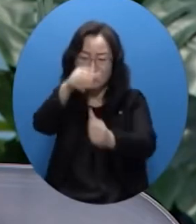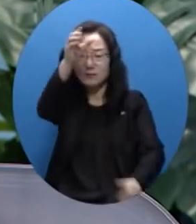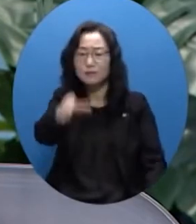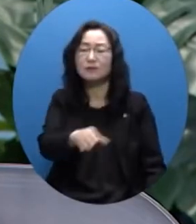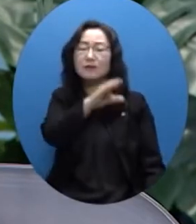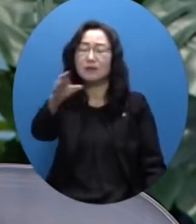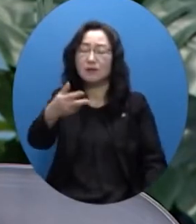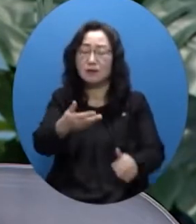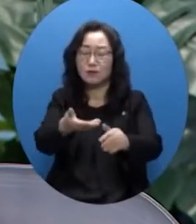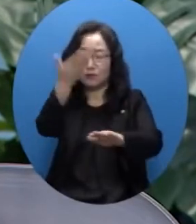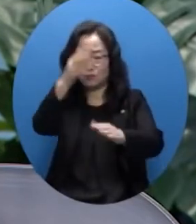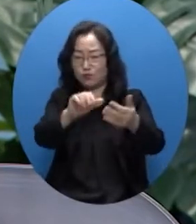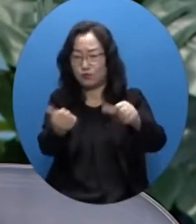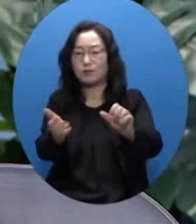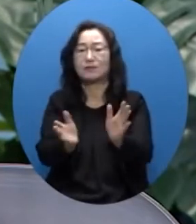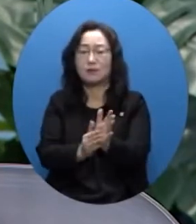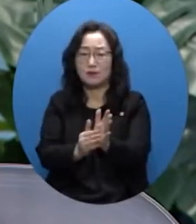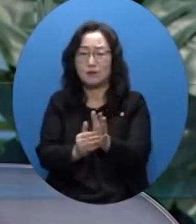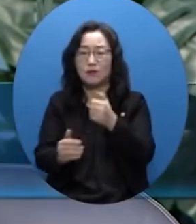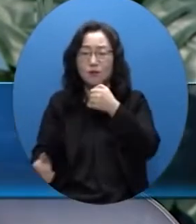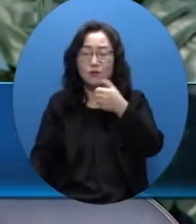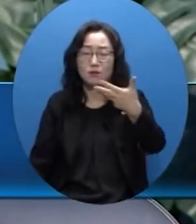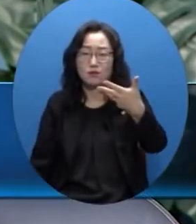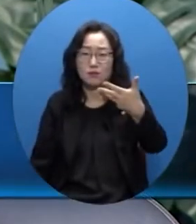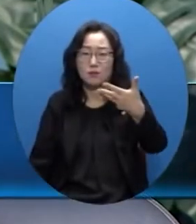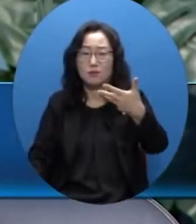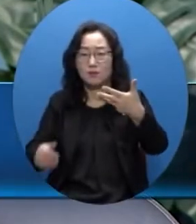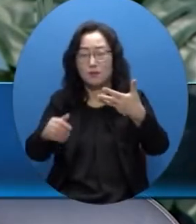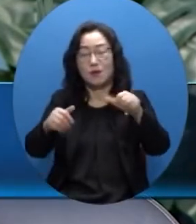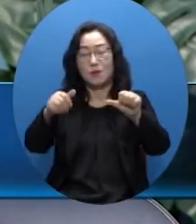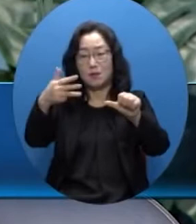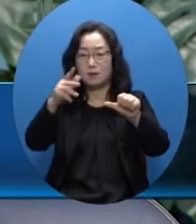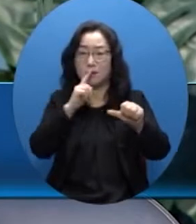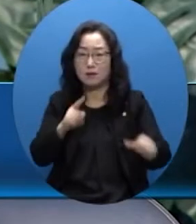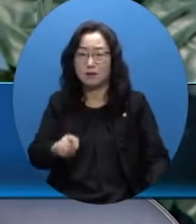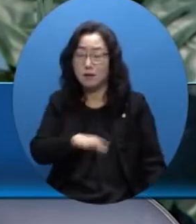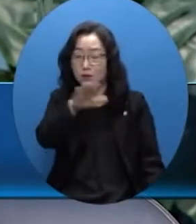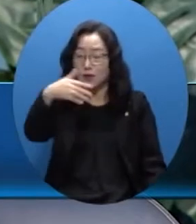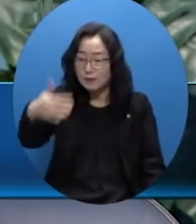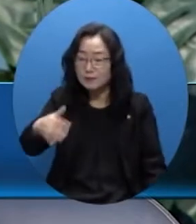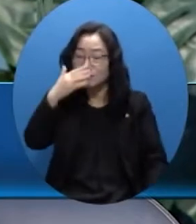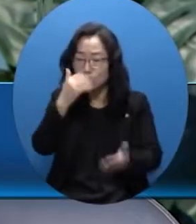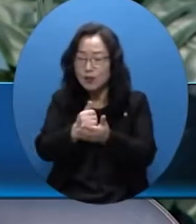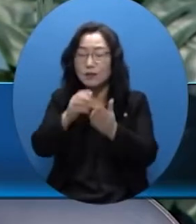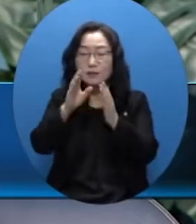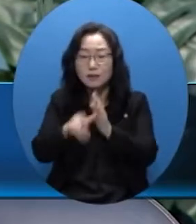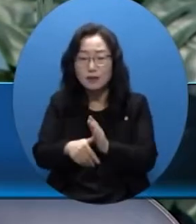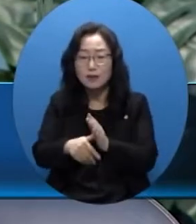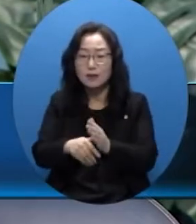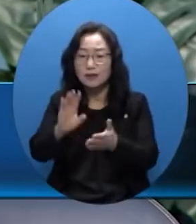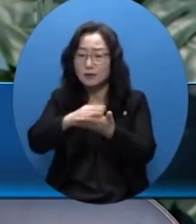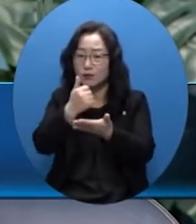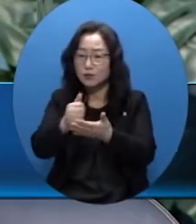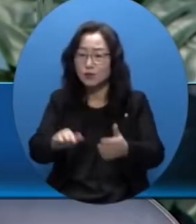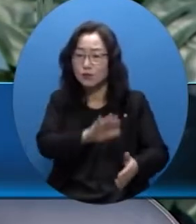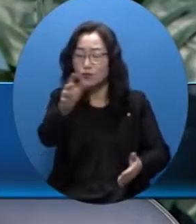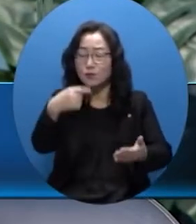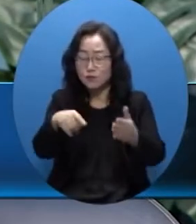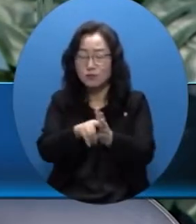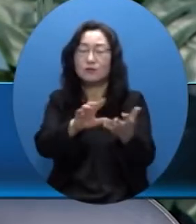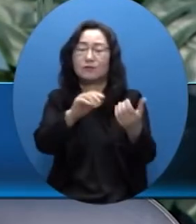돌아가신 것입니다 로마서 5장 팔자로 설명합니다 우리가 아직 죄인 되었을 때에 그리스도께서 우리를 위하여 죽으심으로